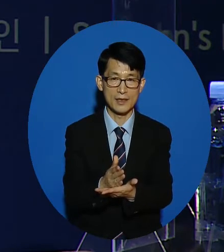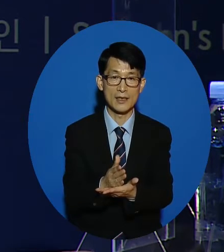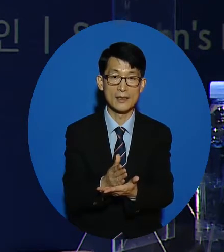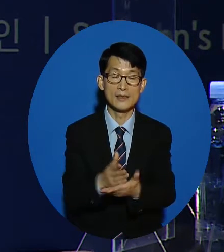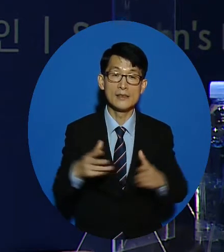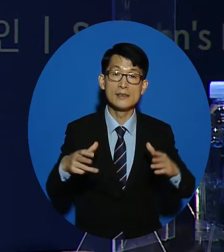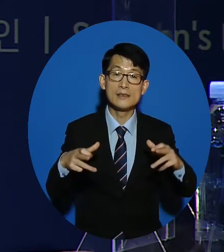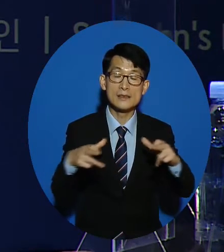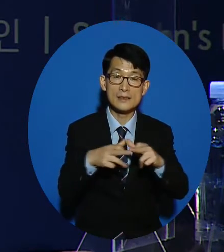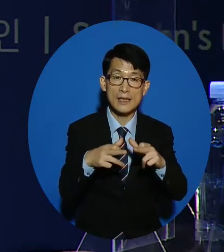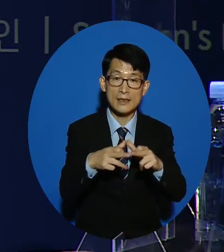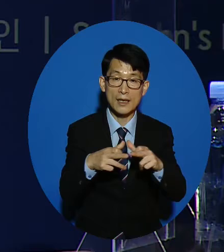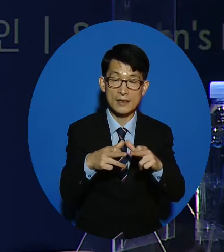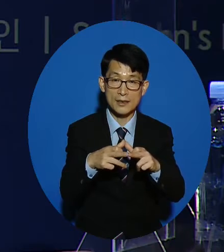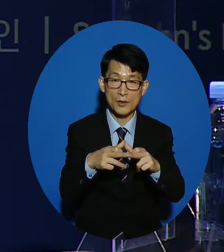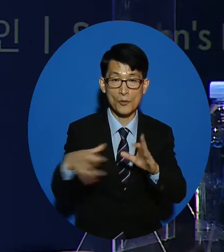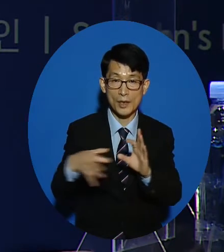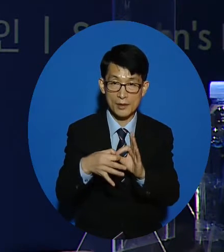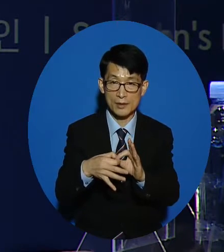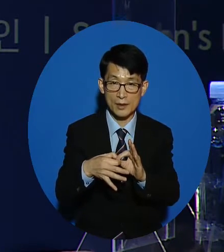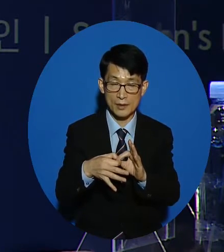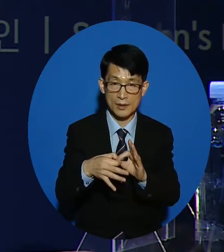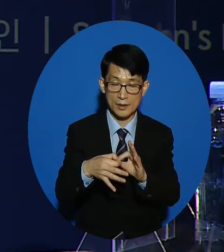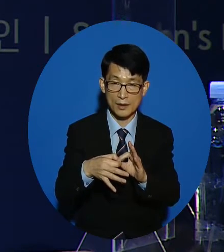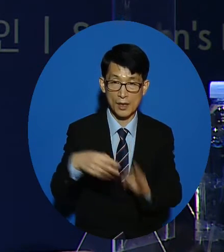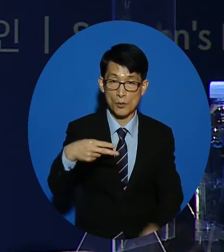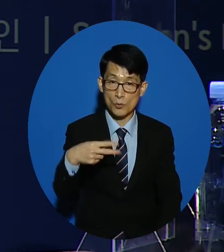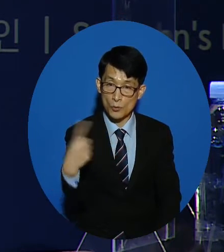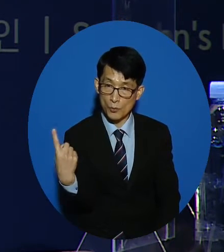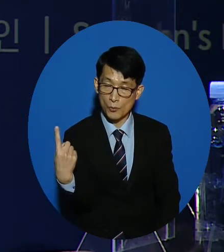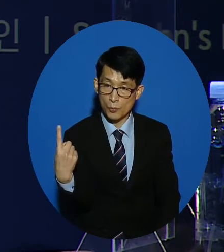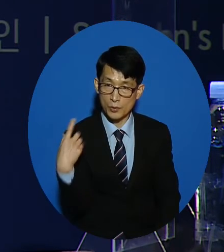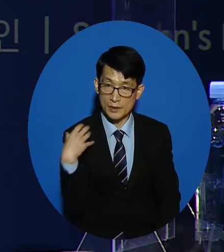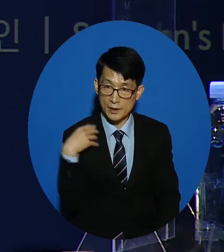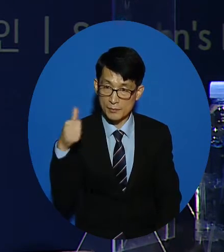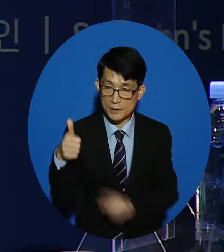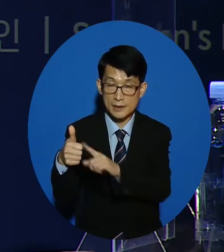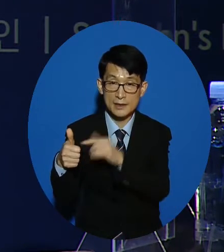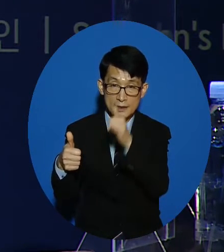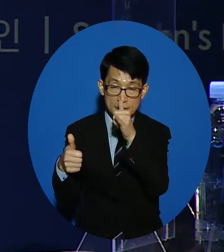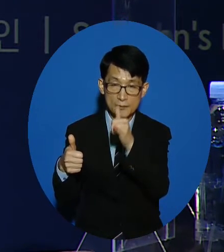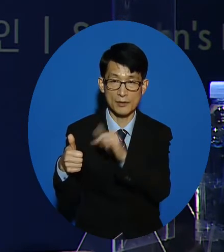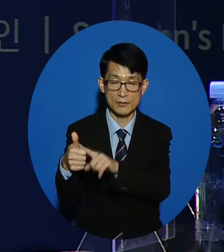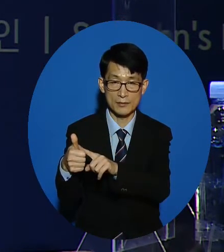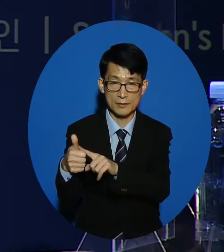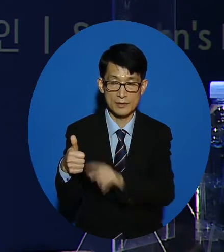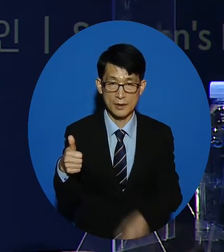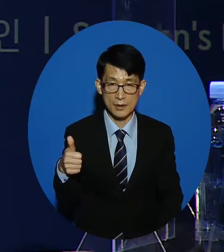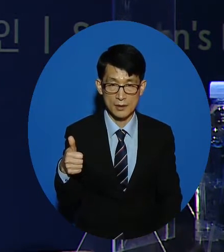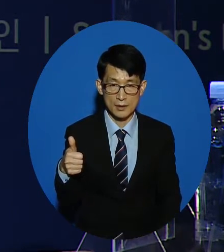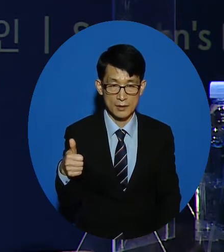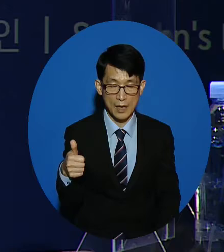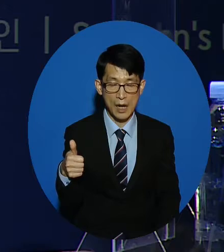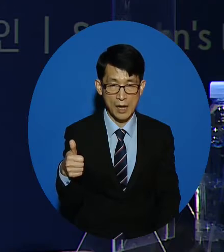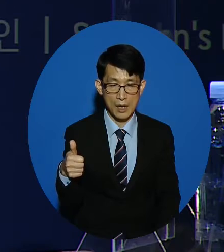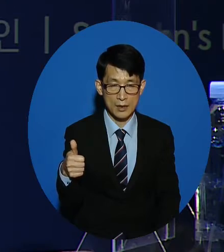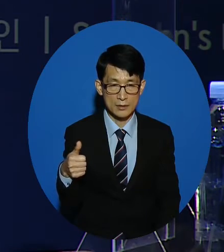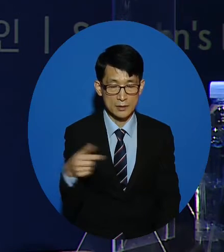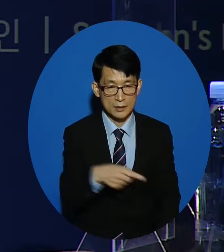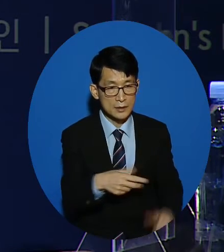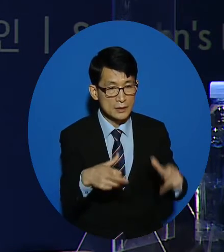도에 관련된 이 분들이 와서 계시다면은 정말 한 번쯤은 이 장애 당사자들이